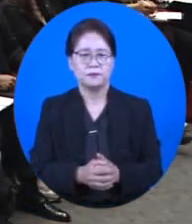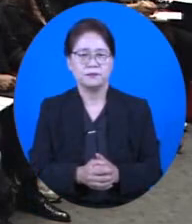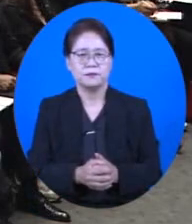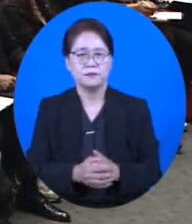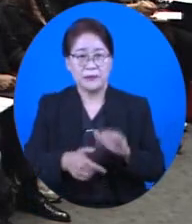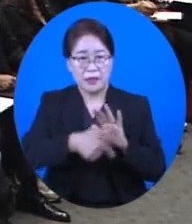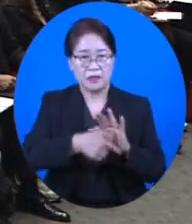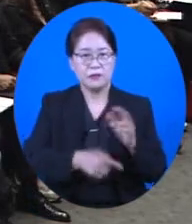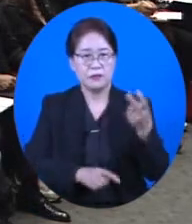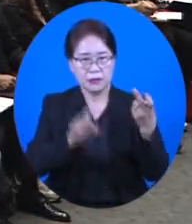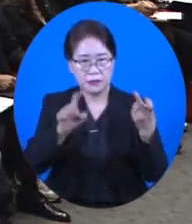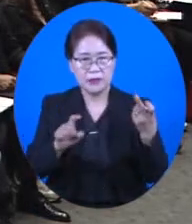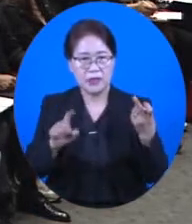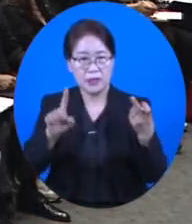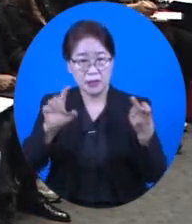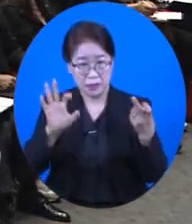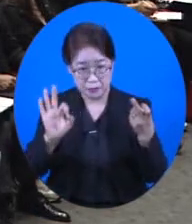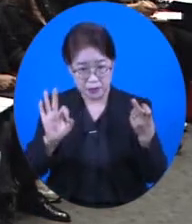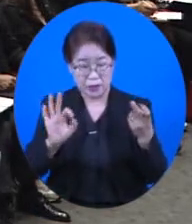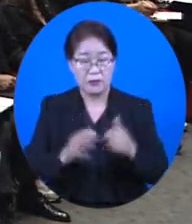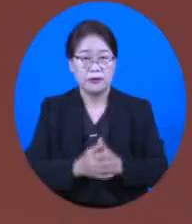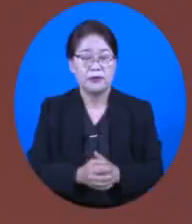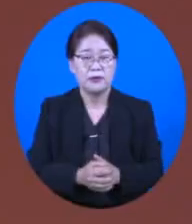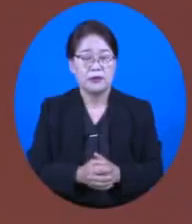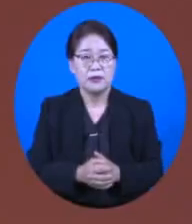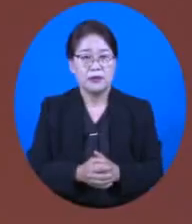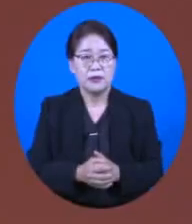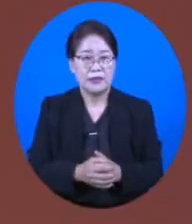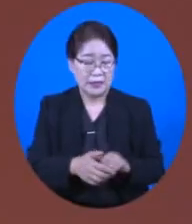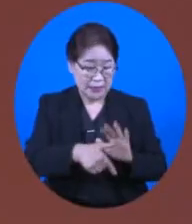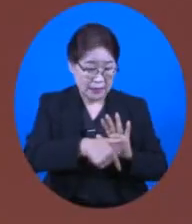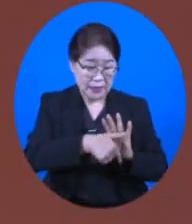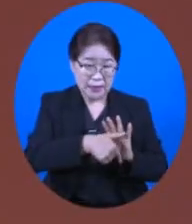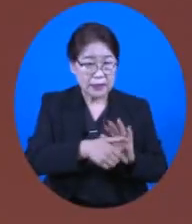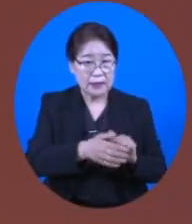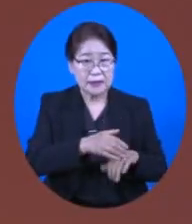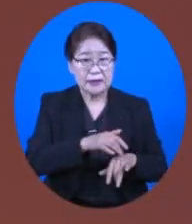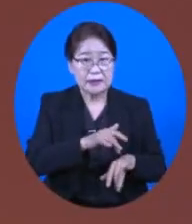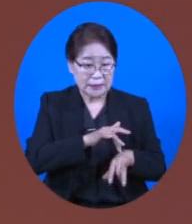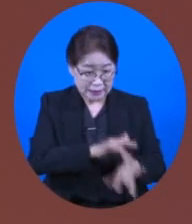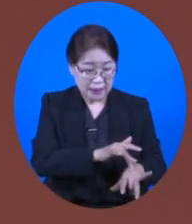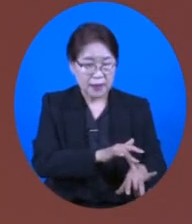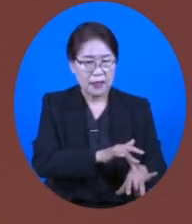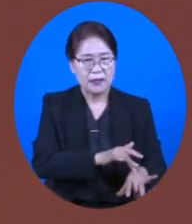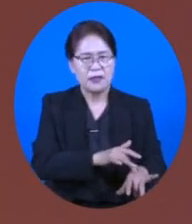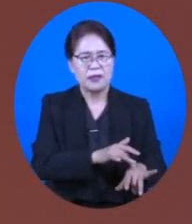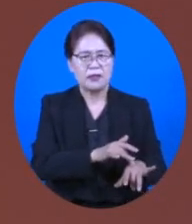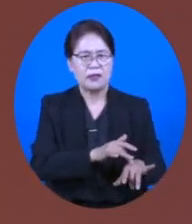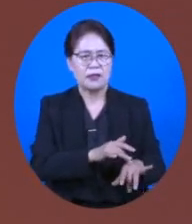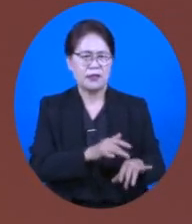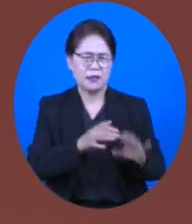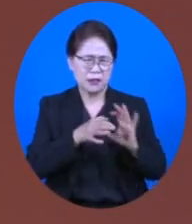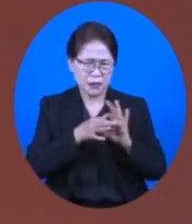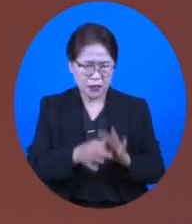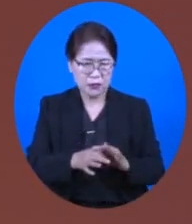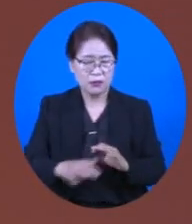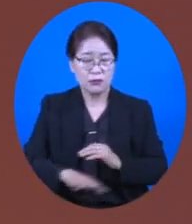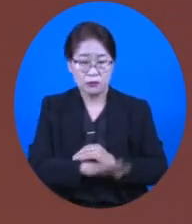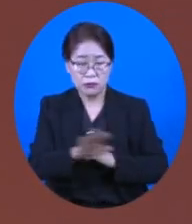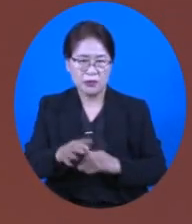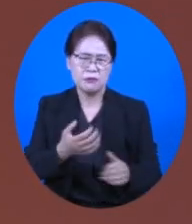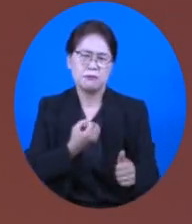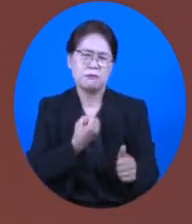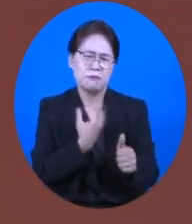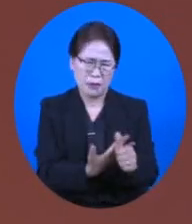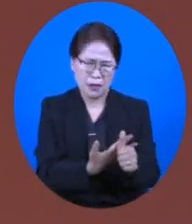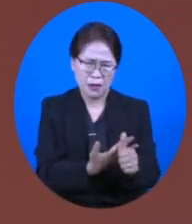요한계시록 12장 10절을 보게 되면요 사탄 마귀는 끊임없이 우리를 참소하는 자라고 되어